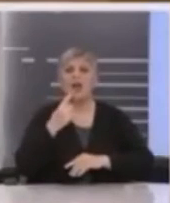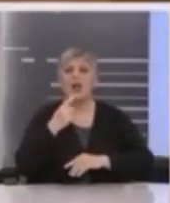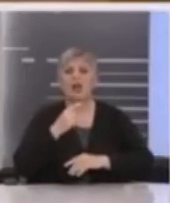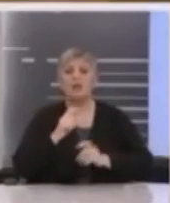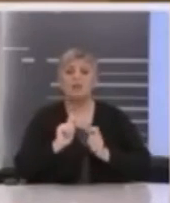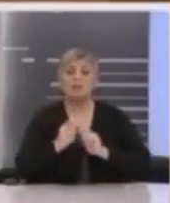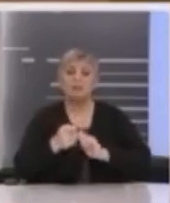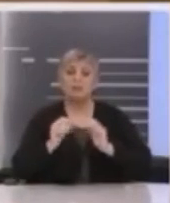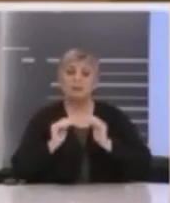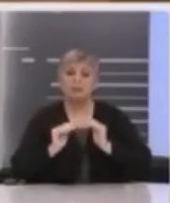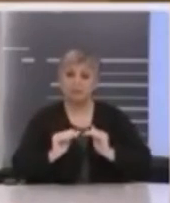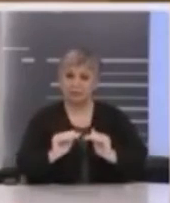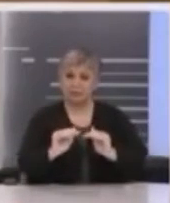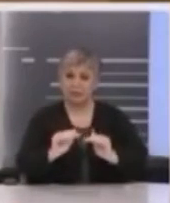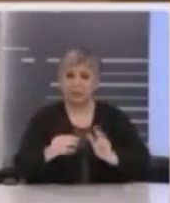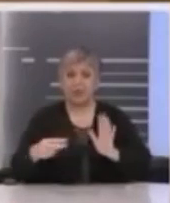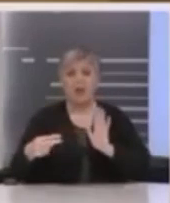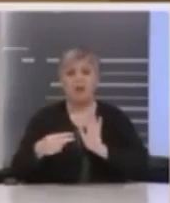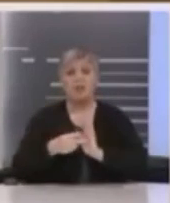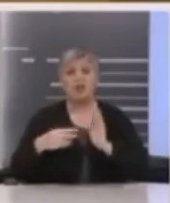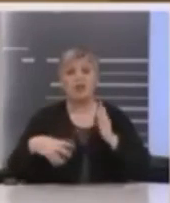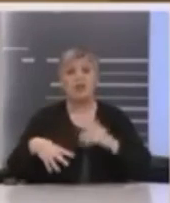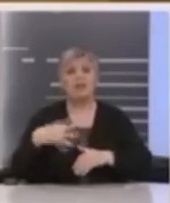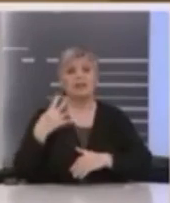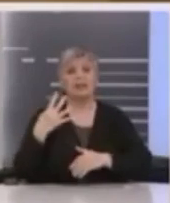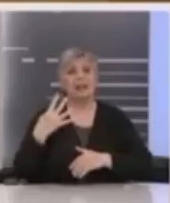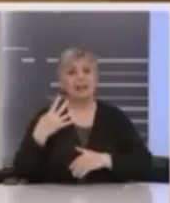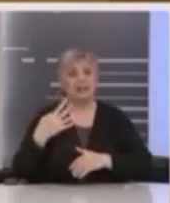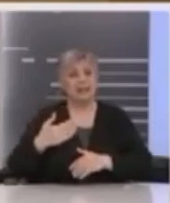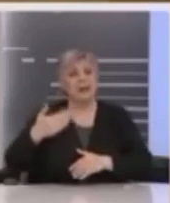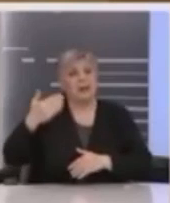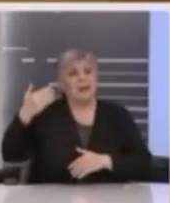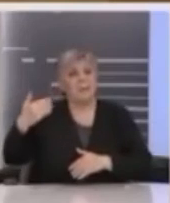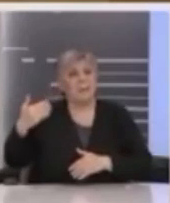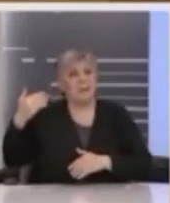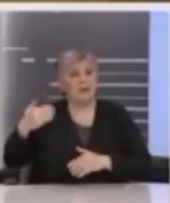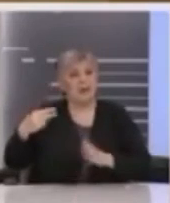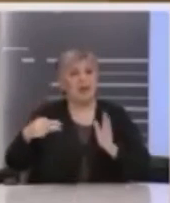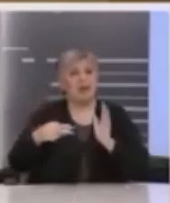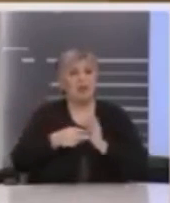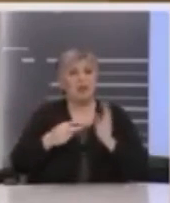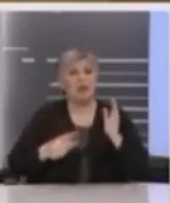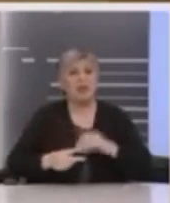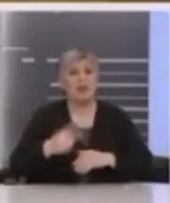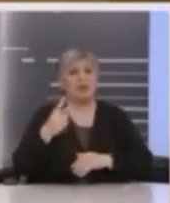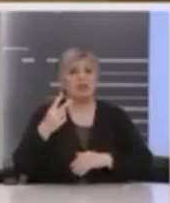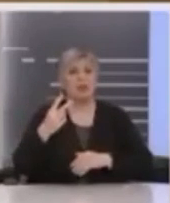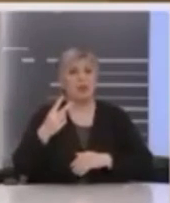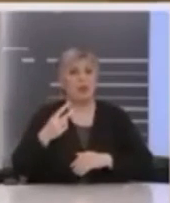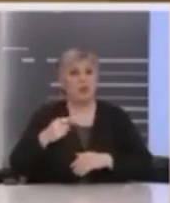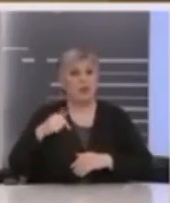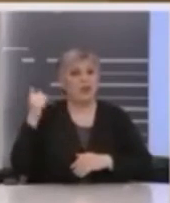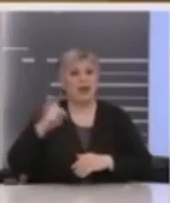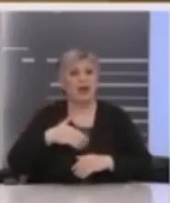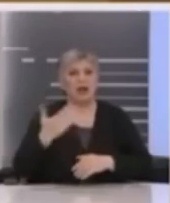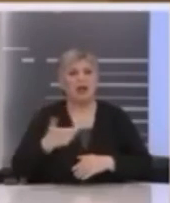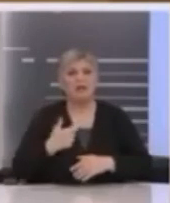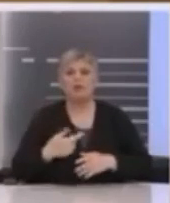το 2014, με την μεγάλη παρέμβαση του 2012, το κόστος το πλήρωσαν και το πληρώνουν οι